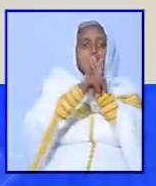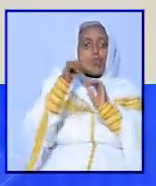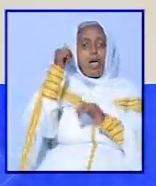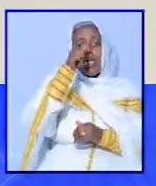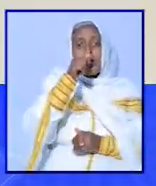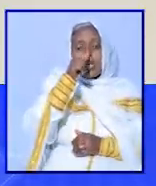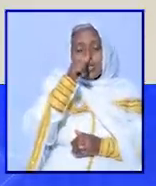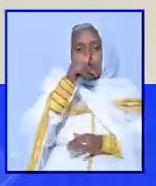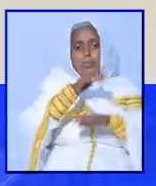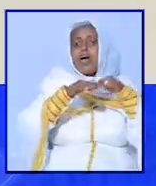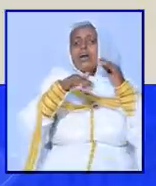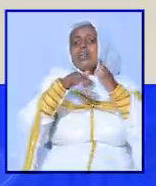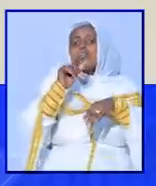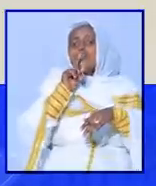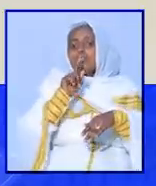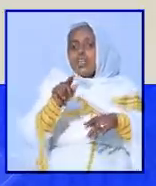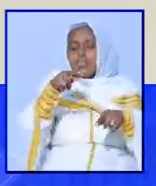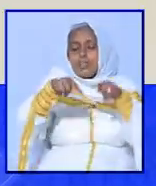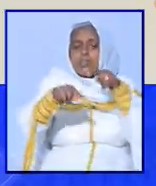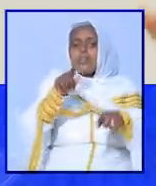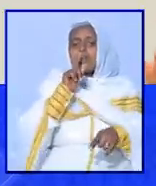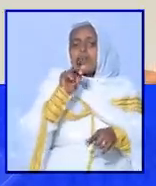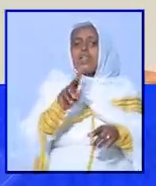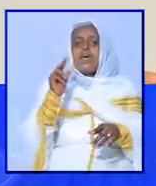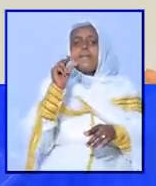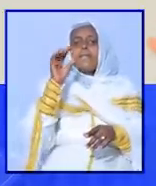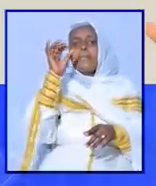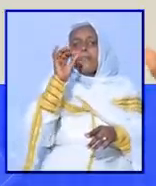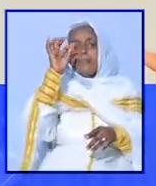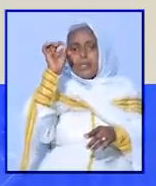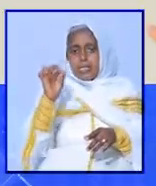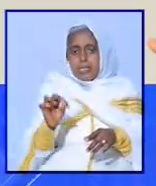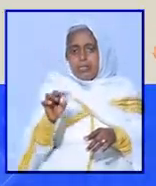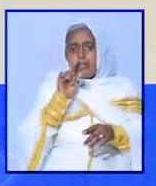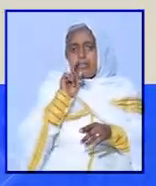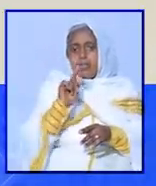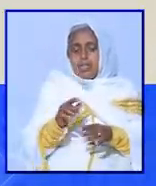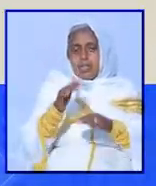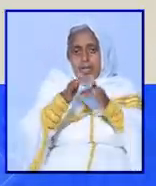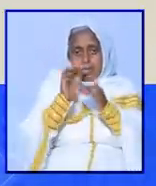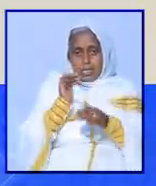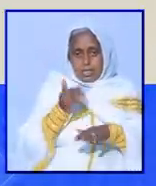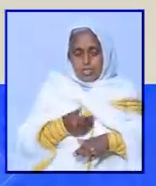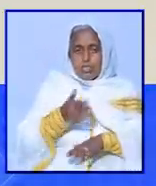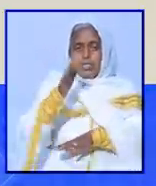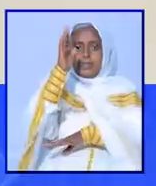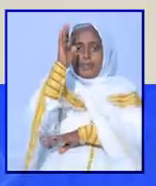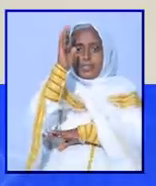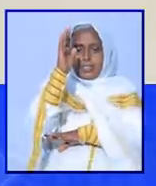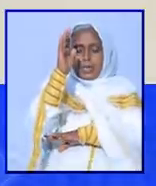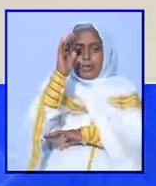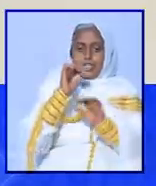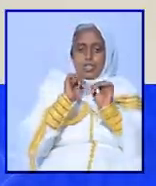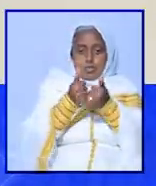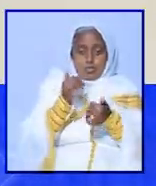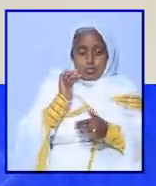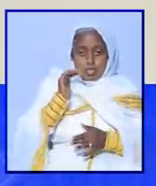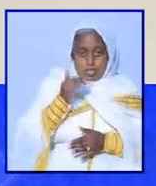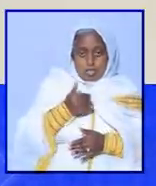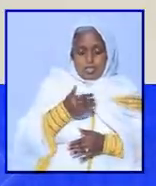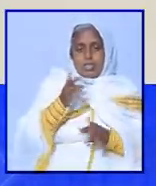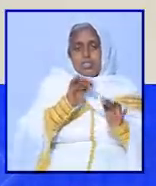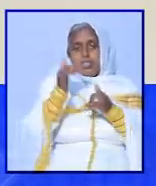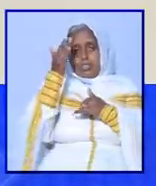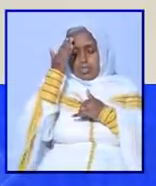ስናደርገው ሁላችንም ለግንዱ ለኢትዮጵያ እጅ ነን እግር ነን ብልቶች ነን ማለት ነው አምላካችን